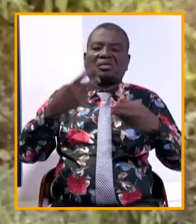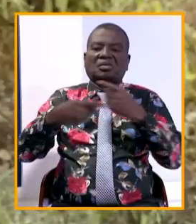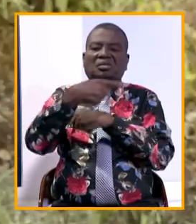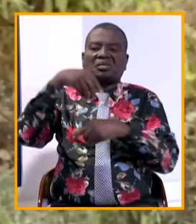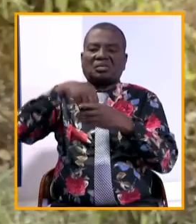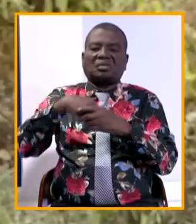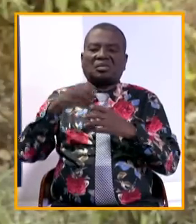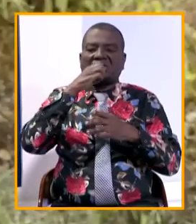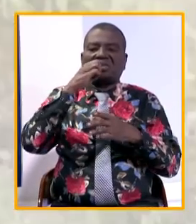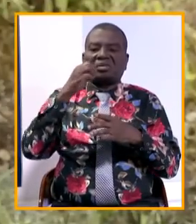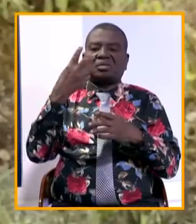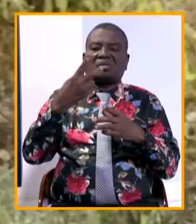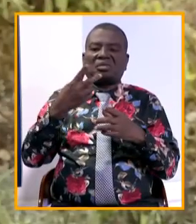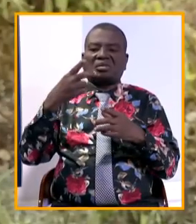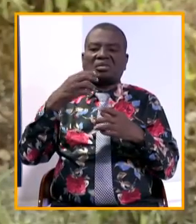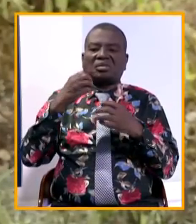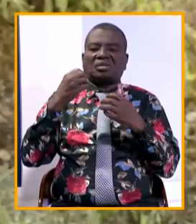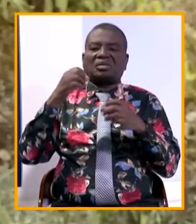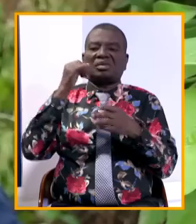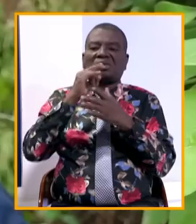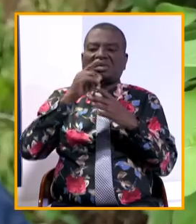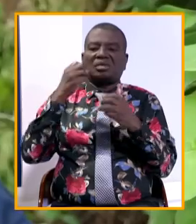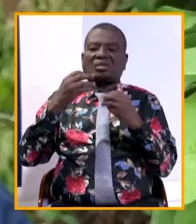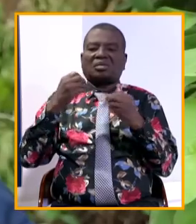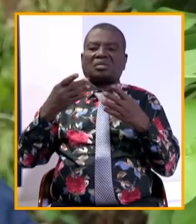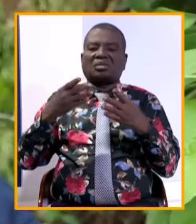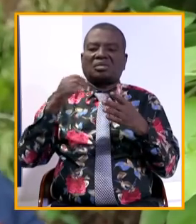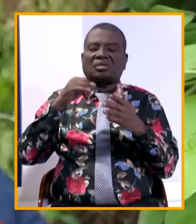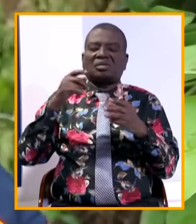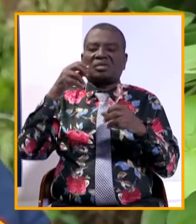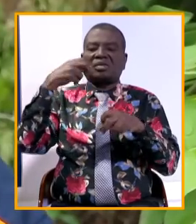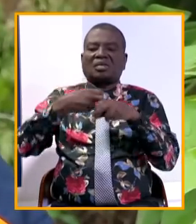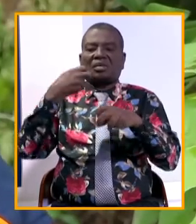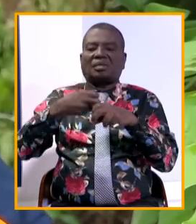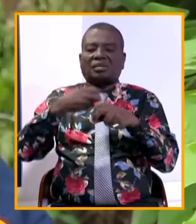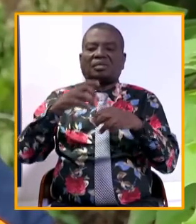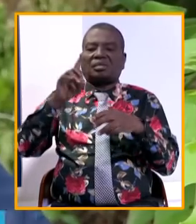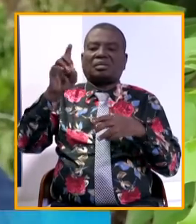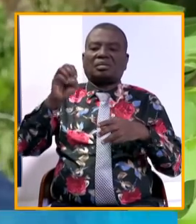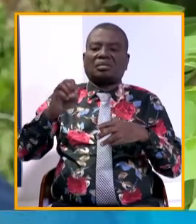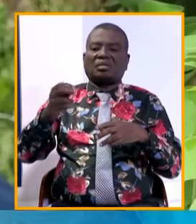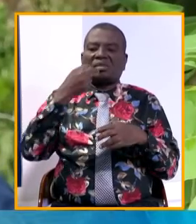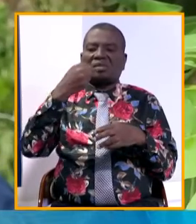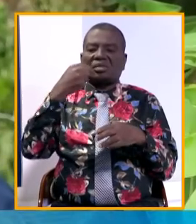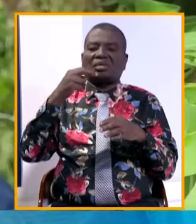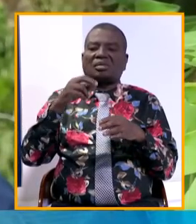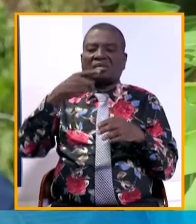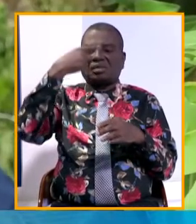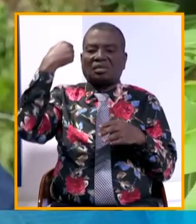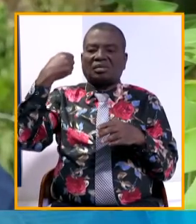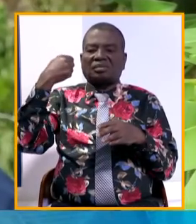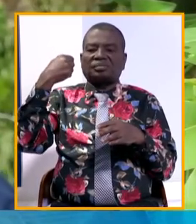déjà trop pour qu'on ne puisse plus les prendre. Ça pose un problème de nourriture parce